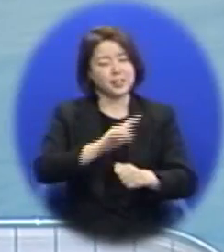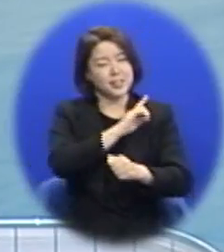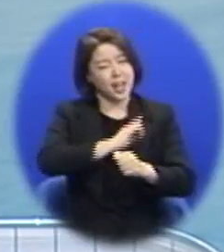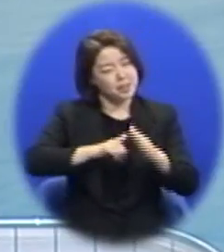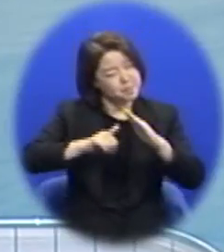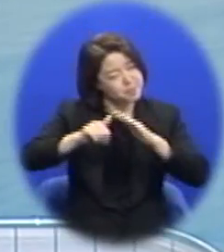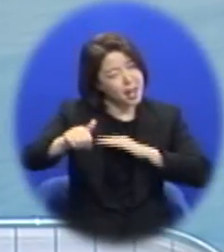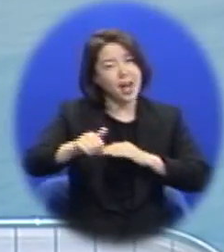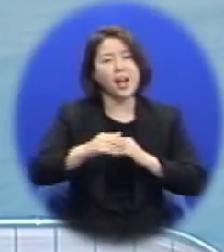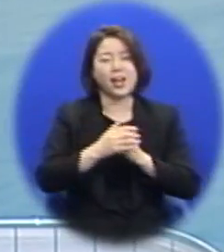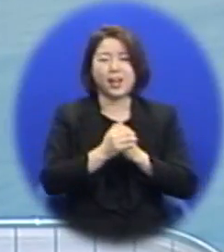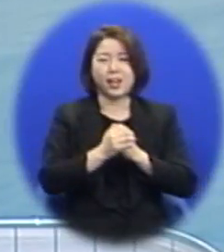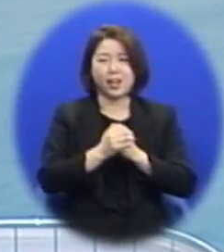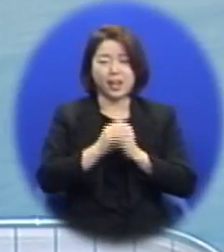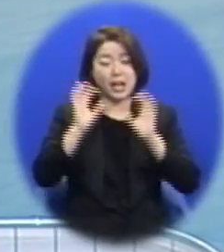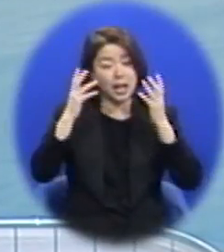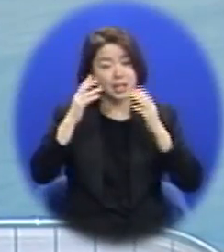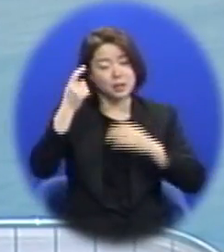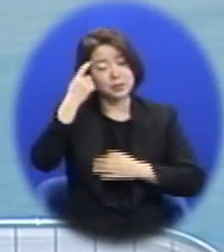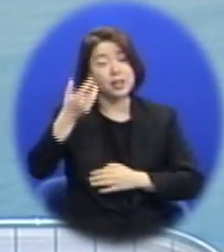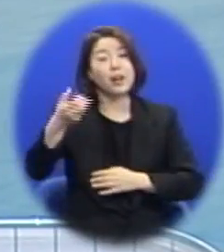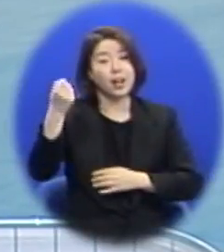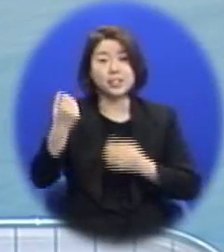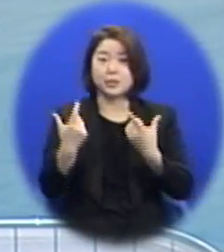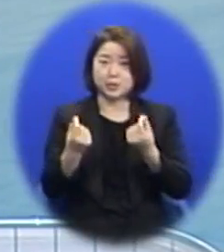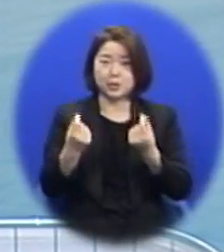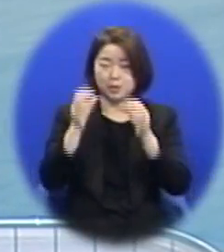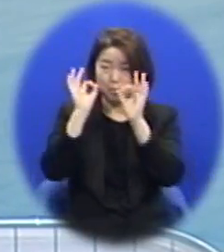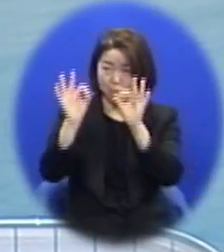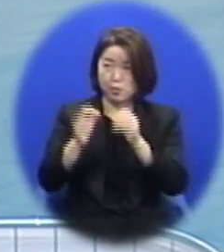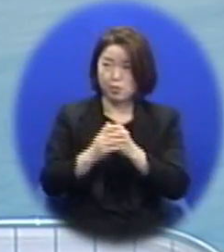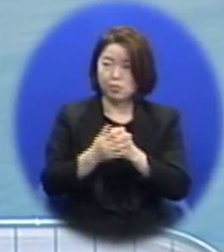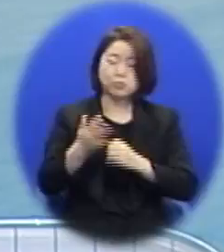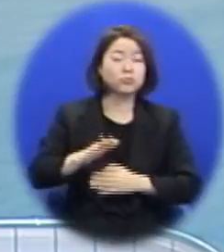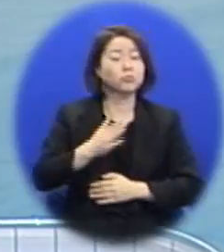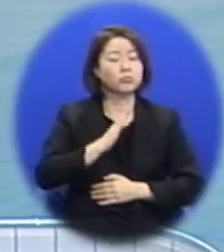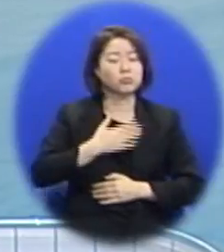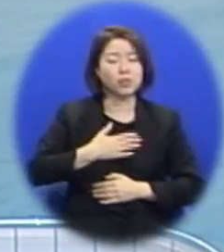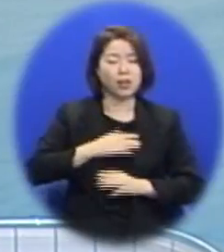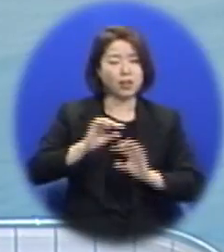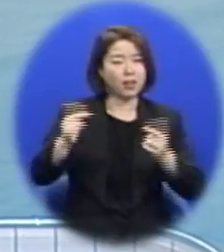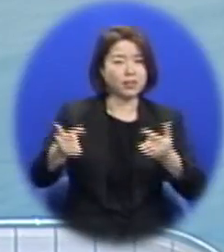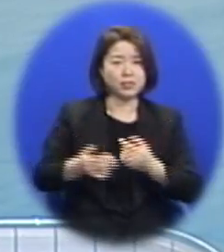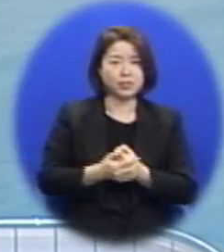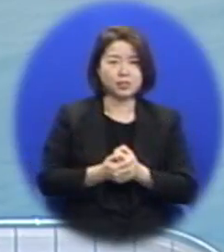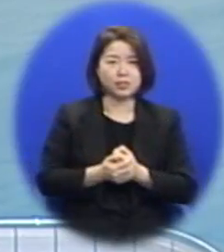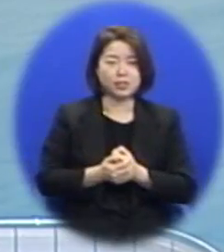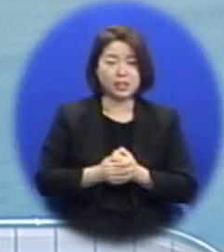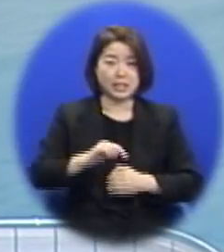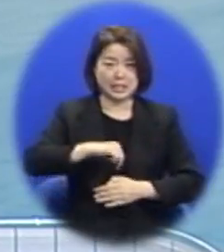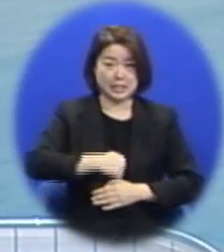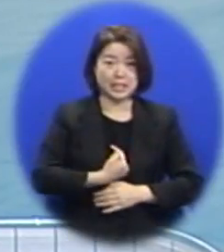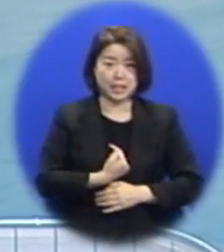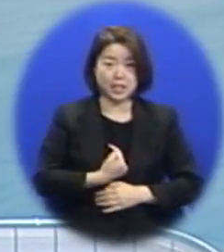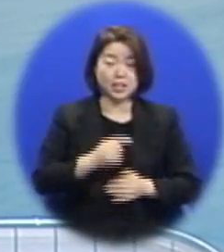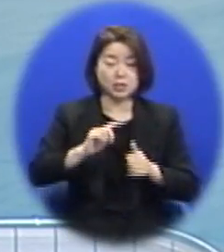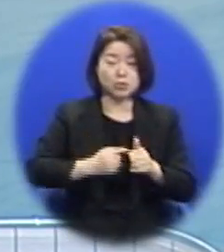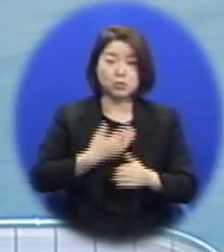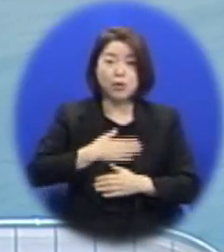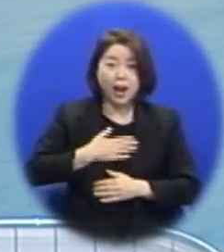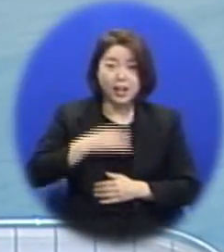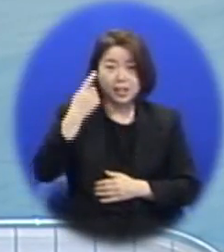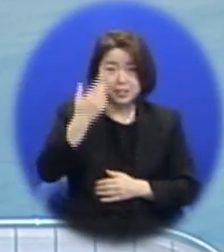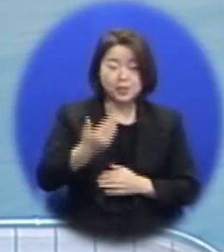아이라고 그렇게 저를 여기시는 것 같았어요. 저는 그렇지가 않았습니다. 자기가 자기를 알지요.